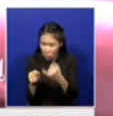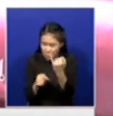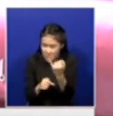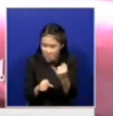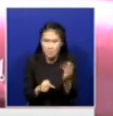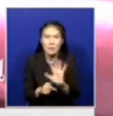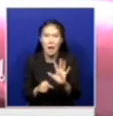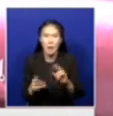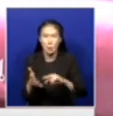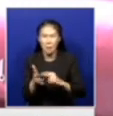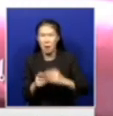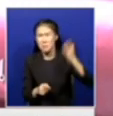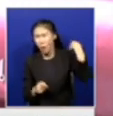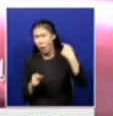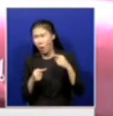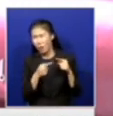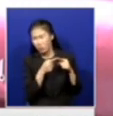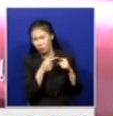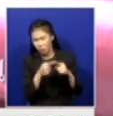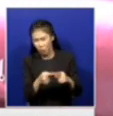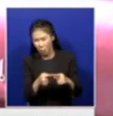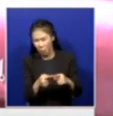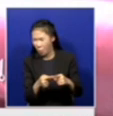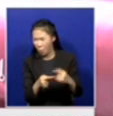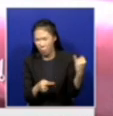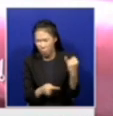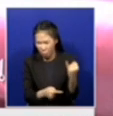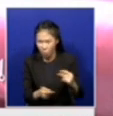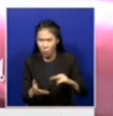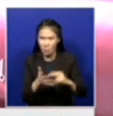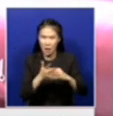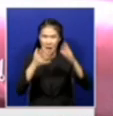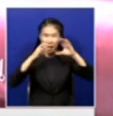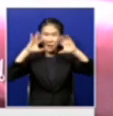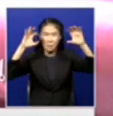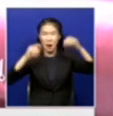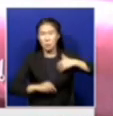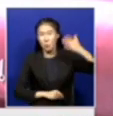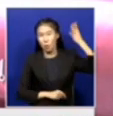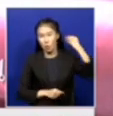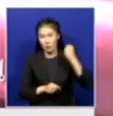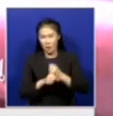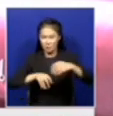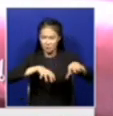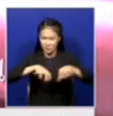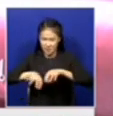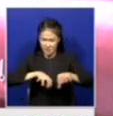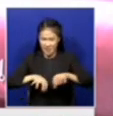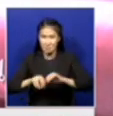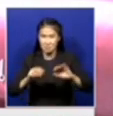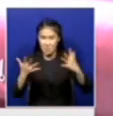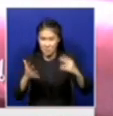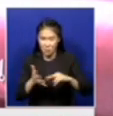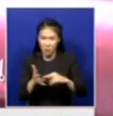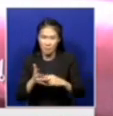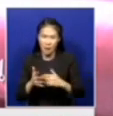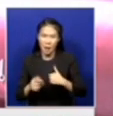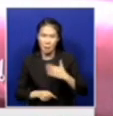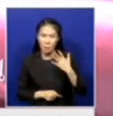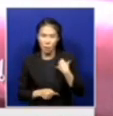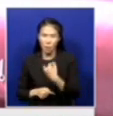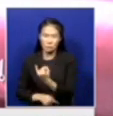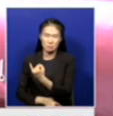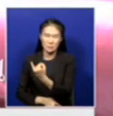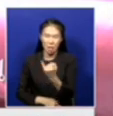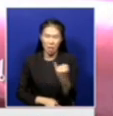ริหารที่ผิดพลาดและก็ล้มเหลวเนี่ยของรัฐบาลก่อนหน้านี้มาก่อนนะครับแต่ท่านนายกรัฐมน